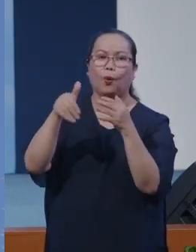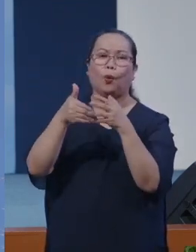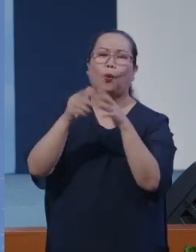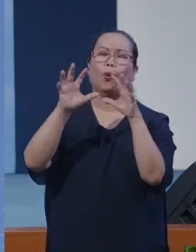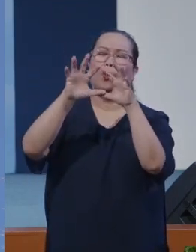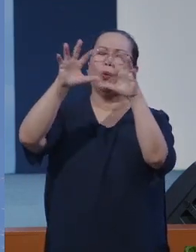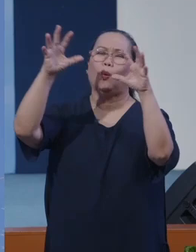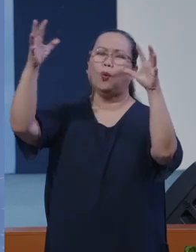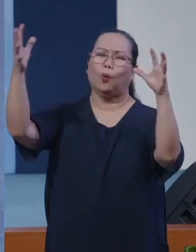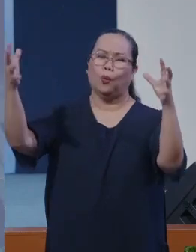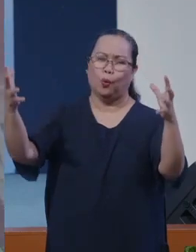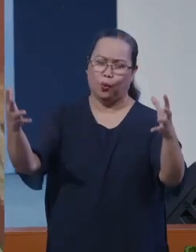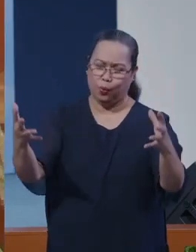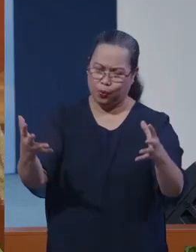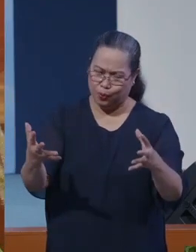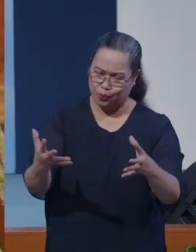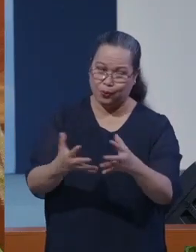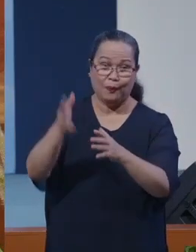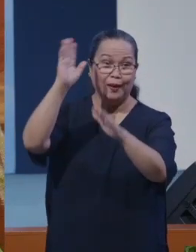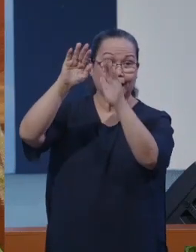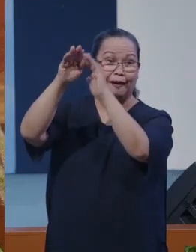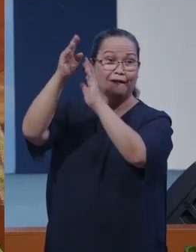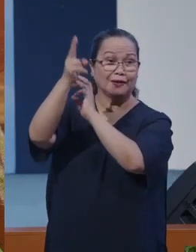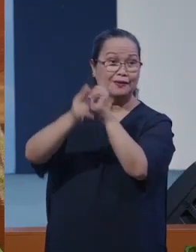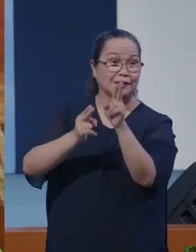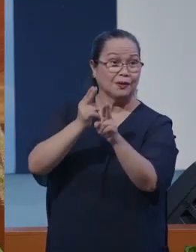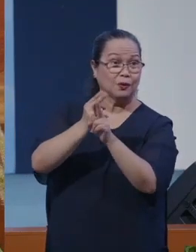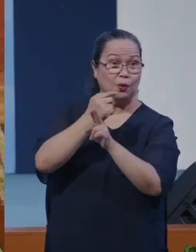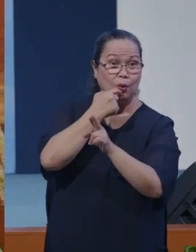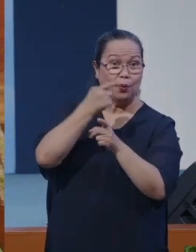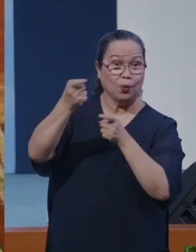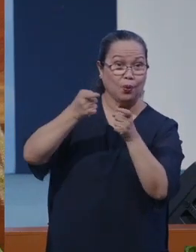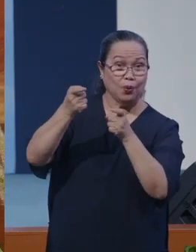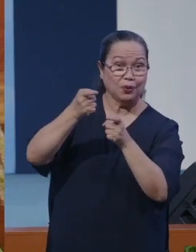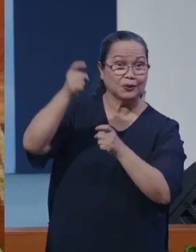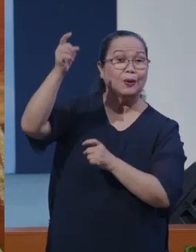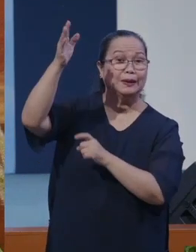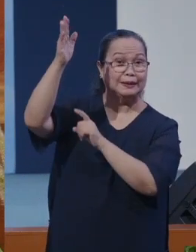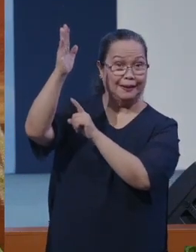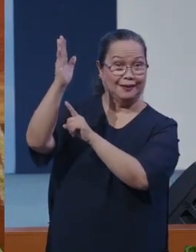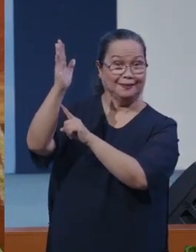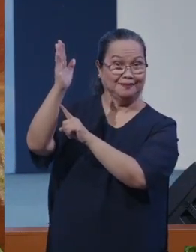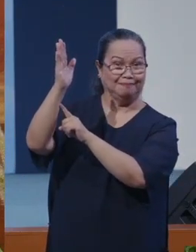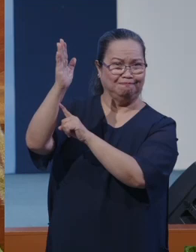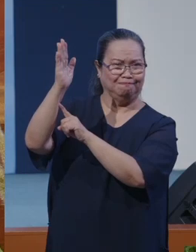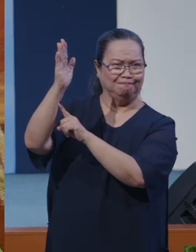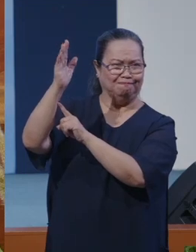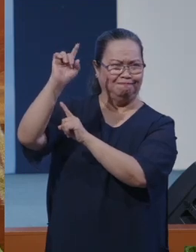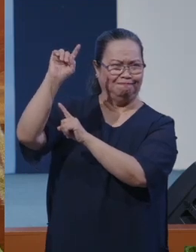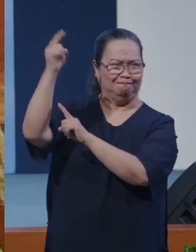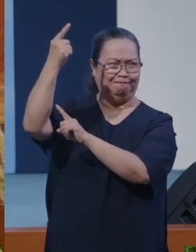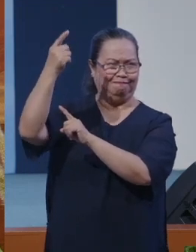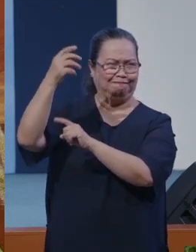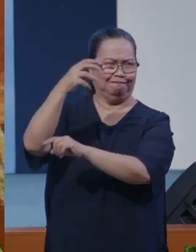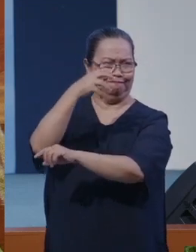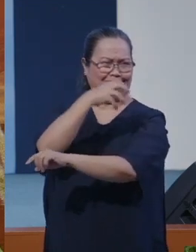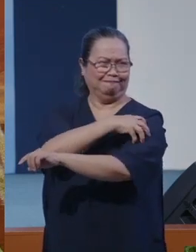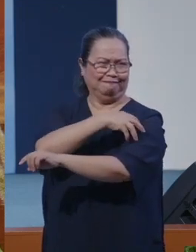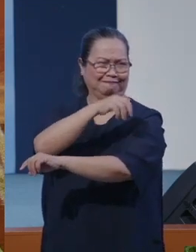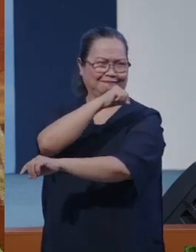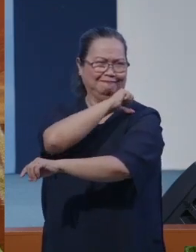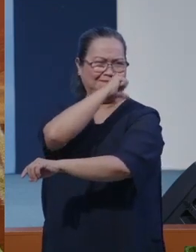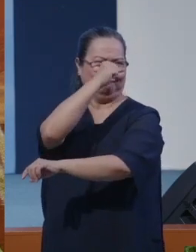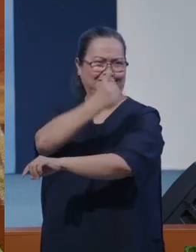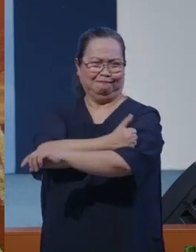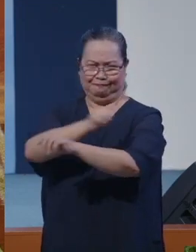sinukob, the whole universe, the heavens and the earth. Siya ang may hawak ng lahat, siya ang makapangyarihan sa lahat, siya ang may-ari